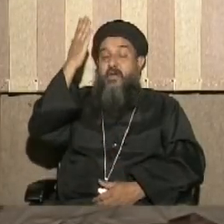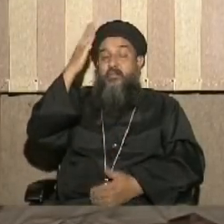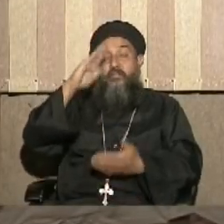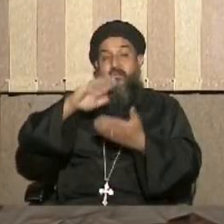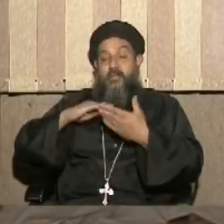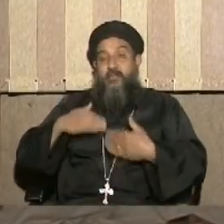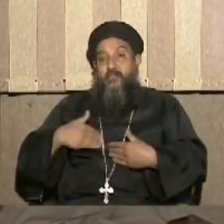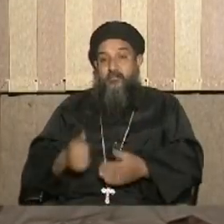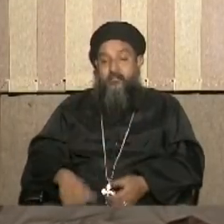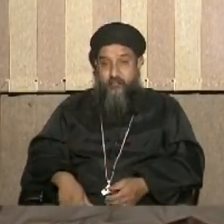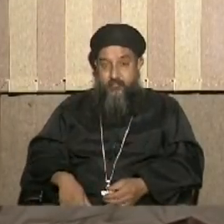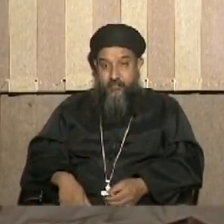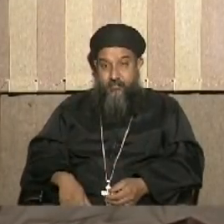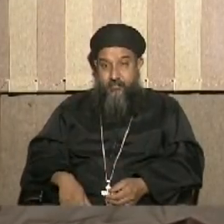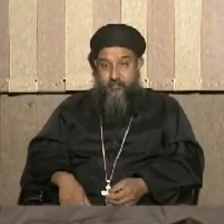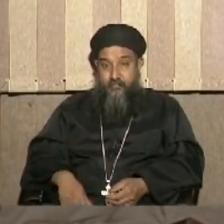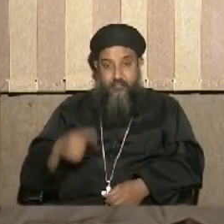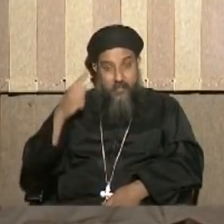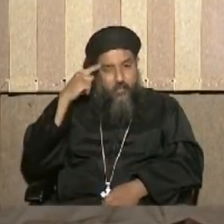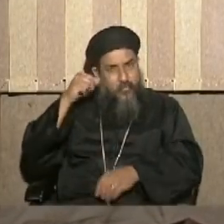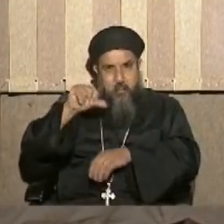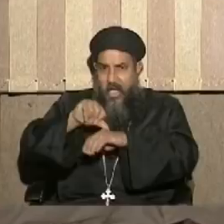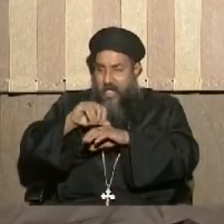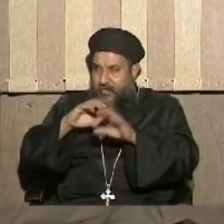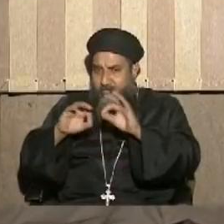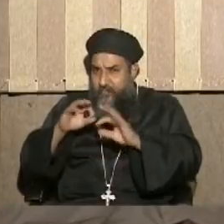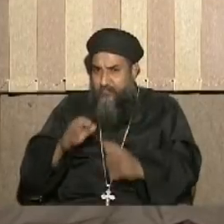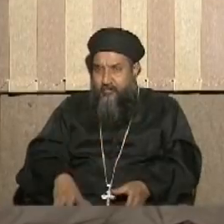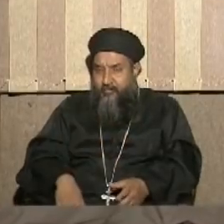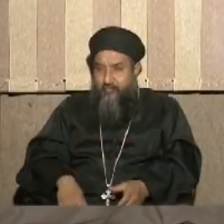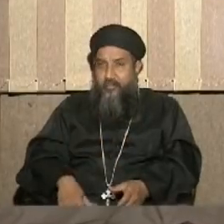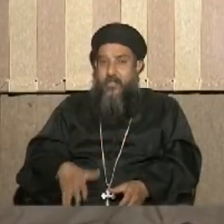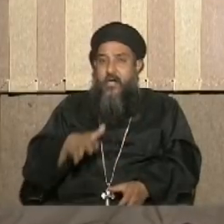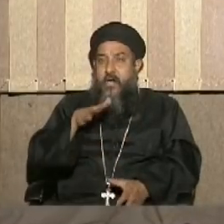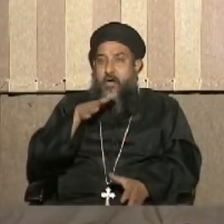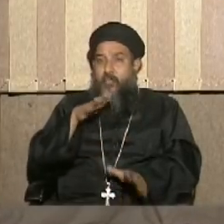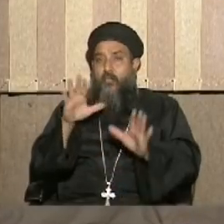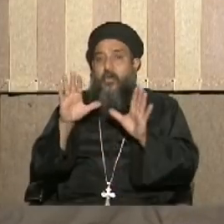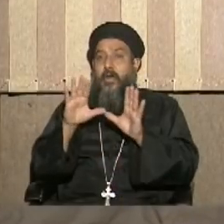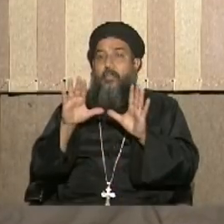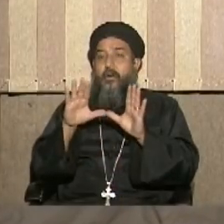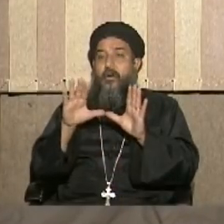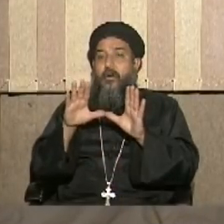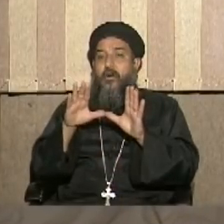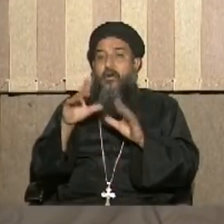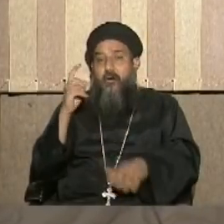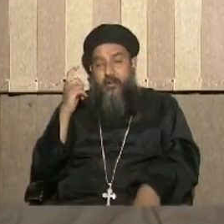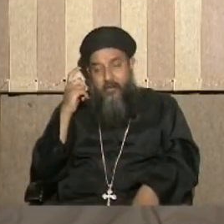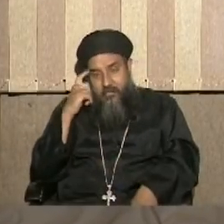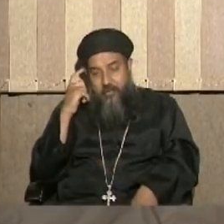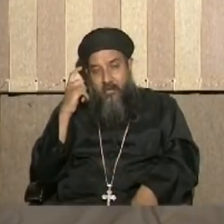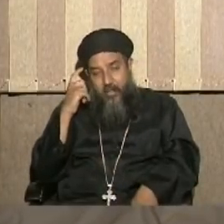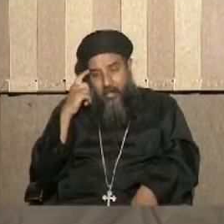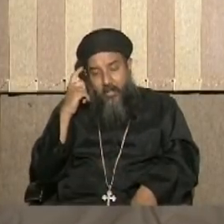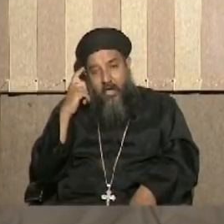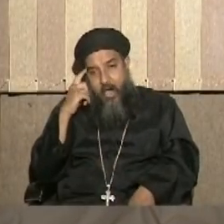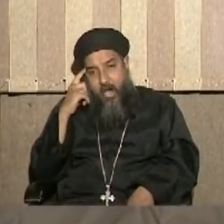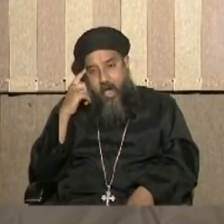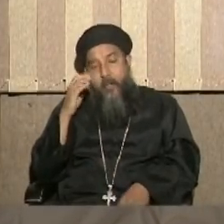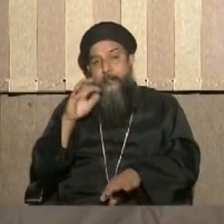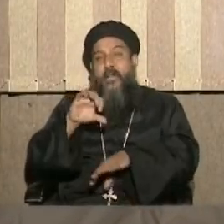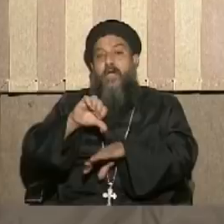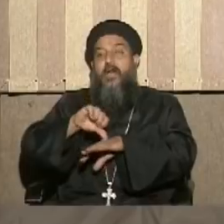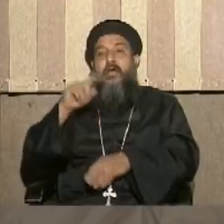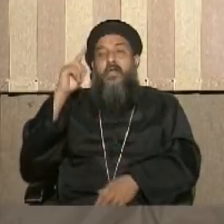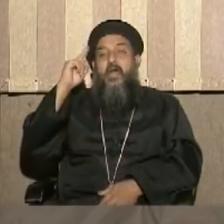أولادي. لكن أنت عرفت مكاننا منين يا يسوع؟ الأب مقار هو اللي دلني على مكانكم لما قلت له إن أنتوا وحشتوني